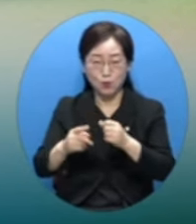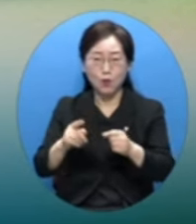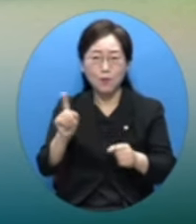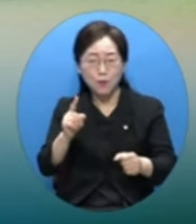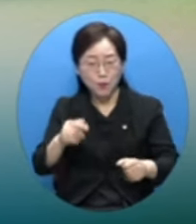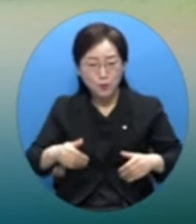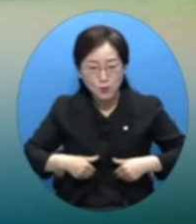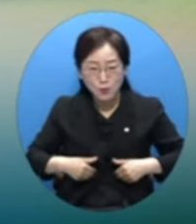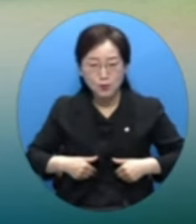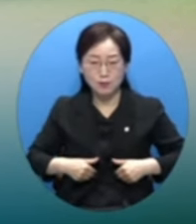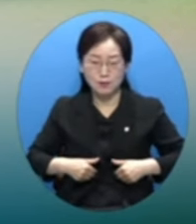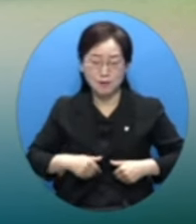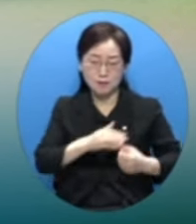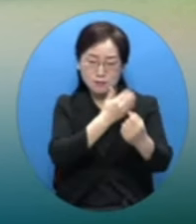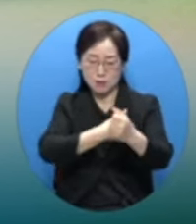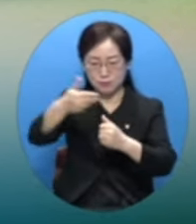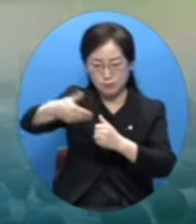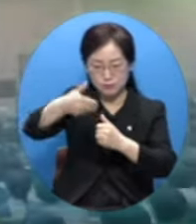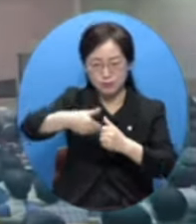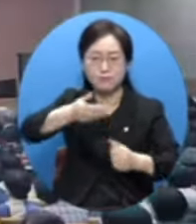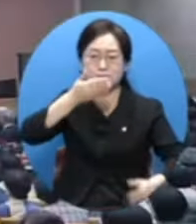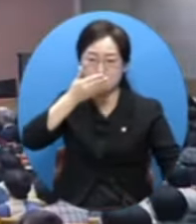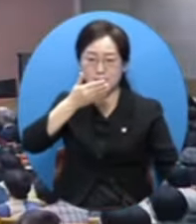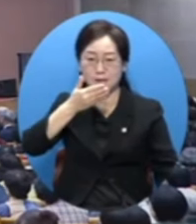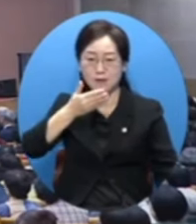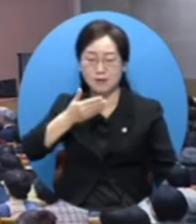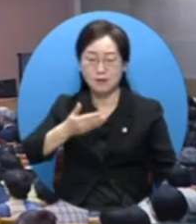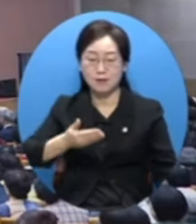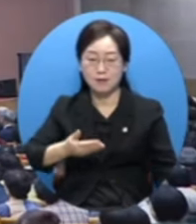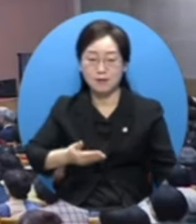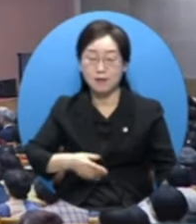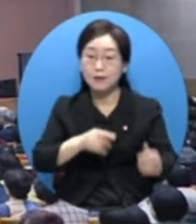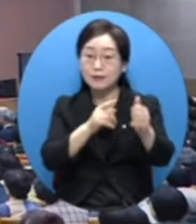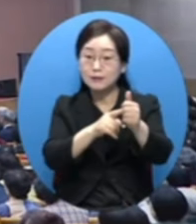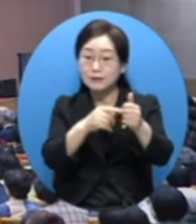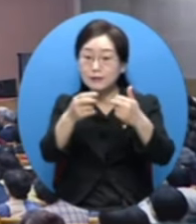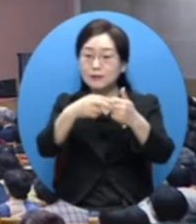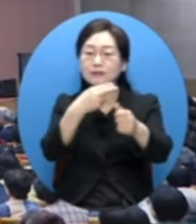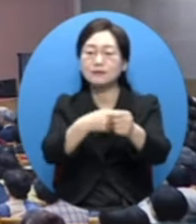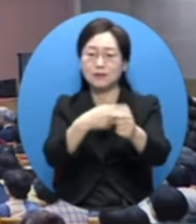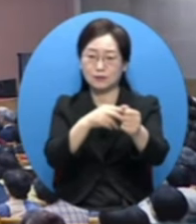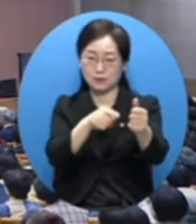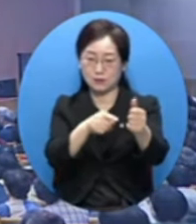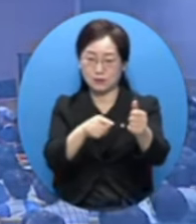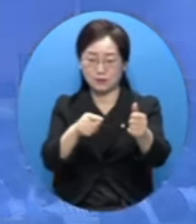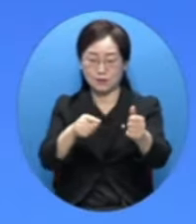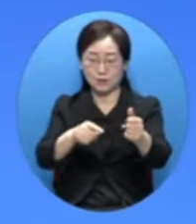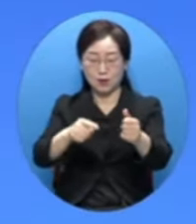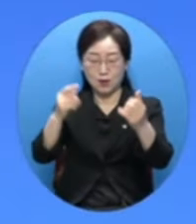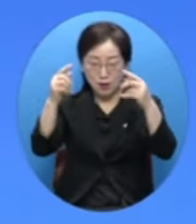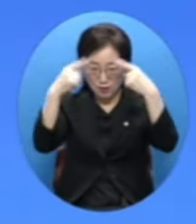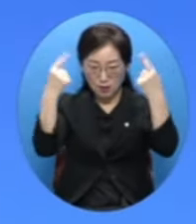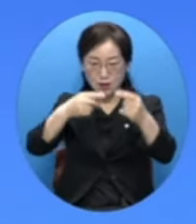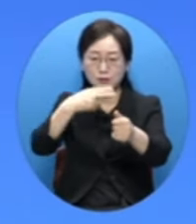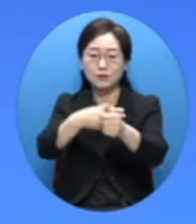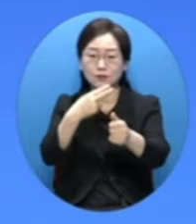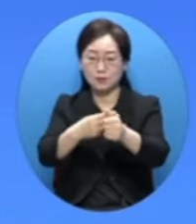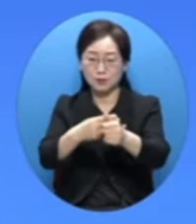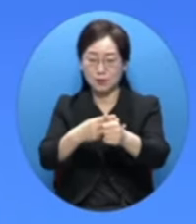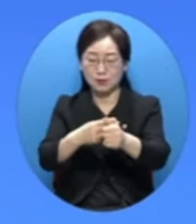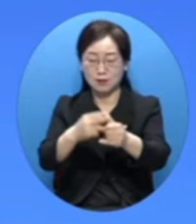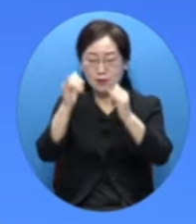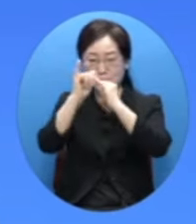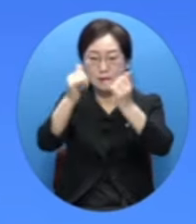능력을 공급받을 수 있다. 이분이 의사고 교수고 노벨 의학상을